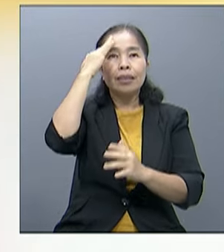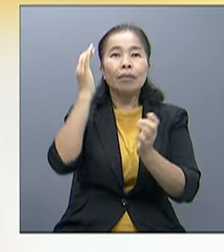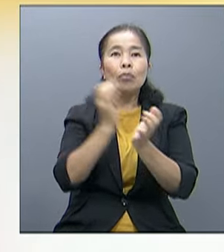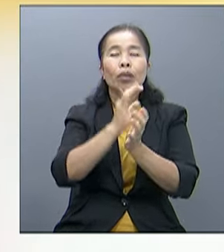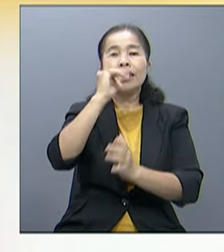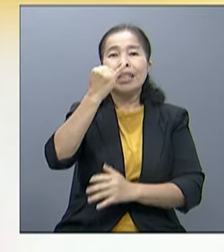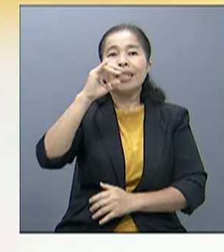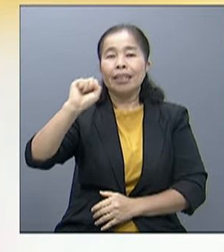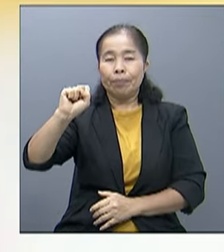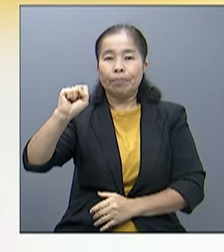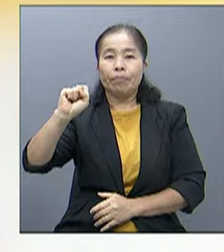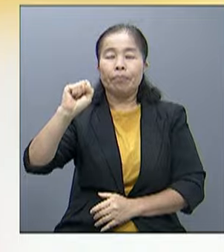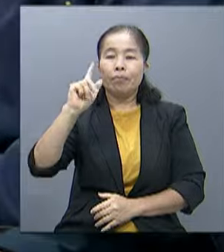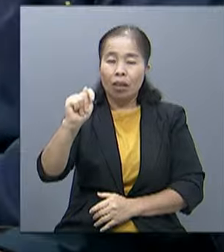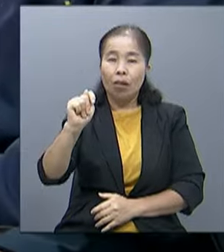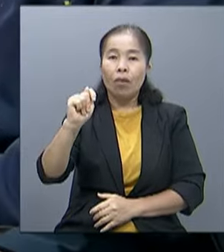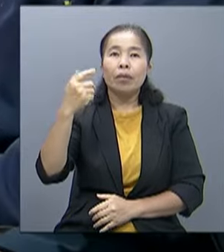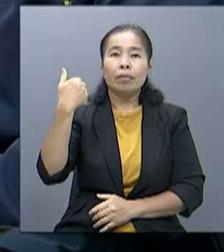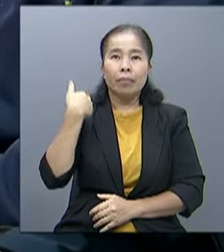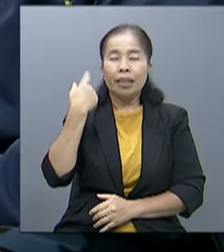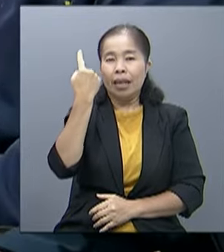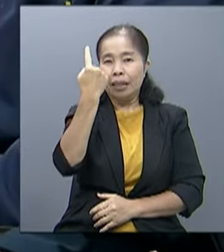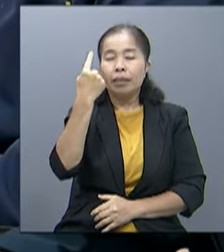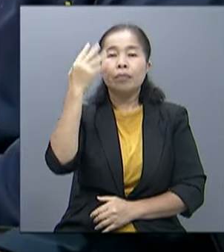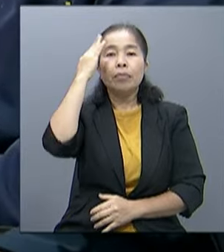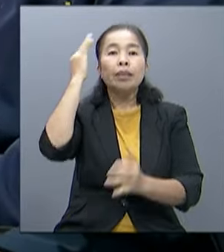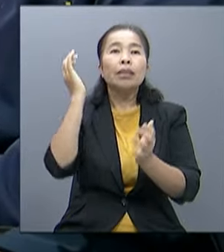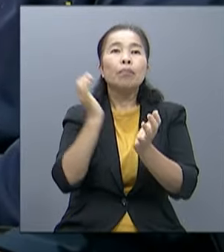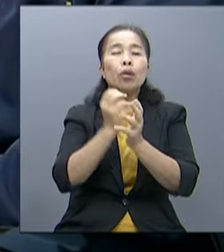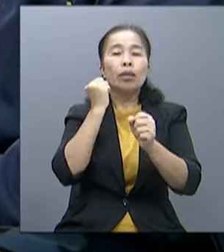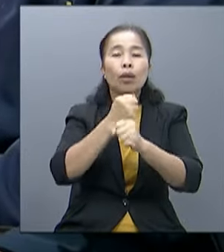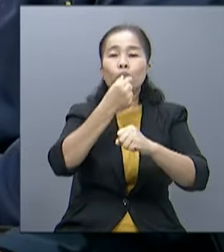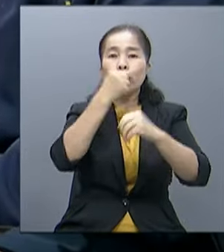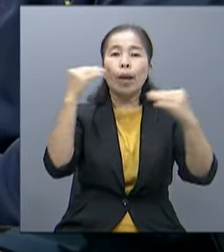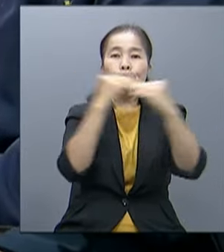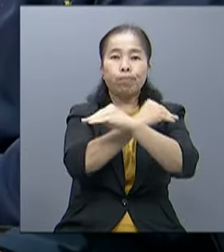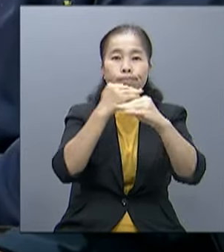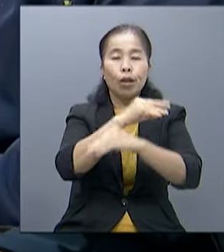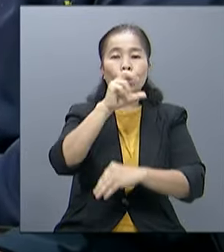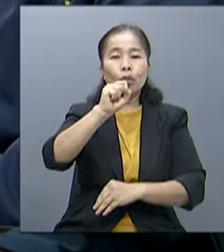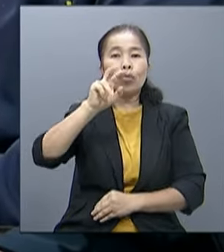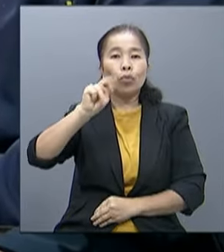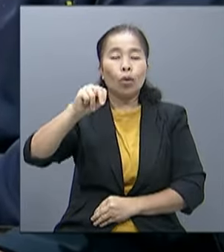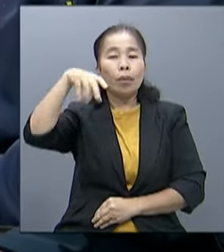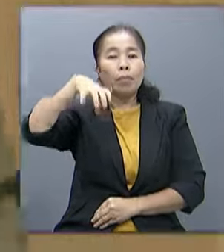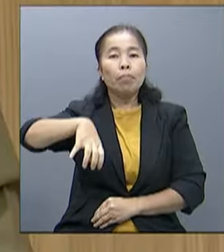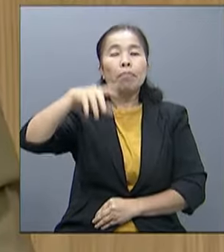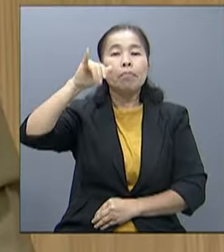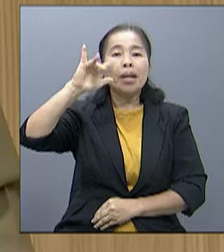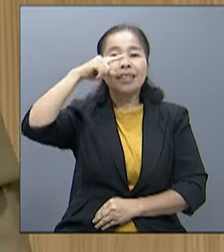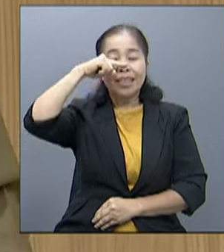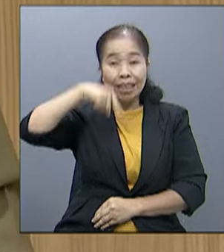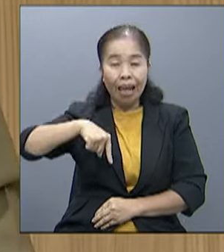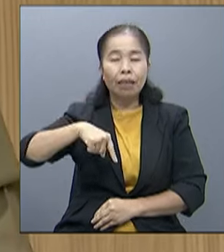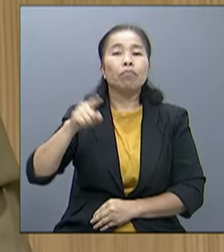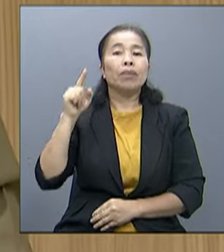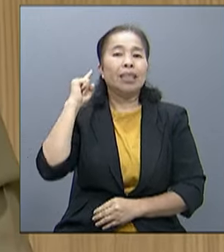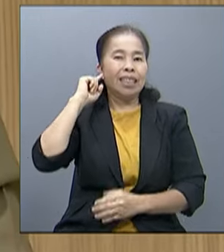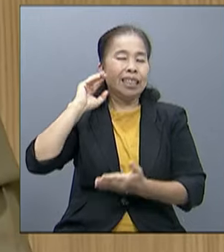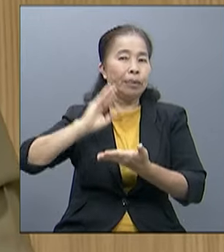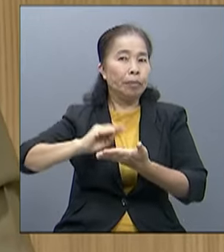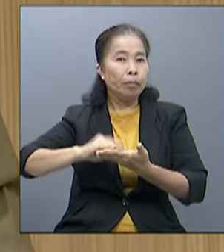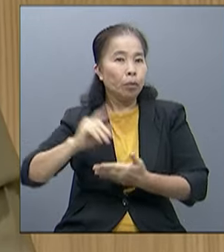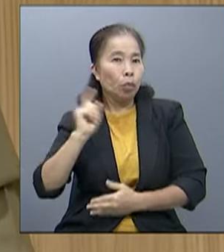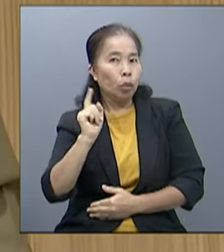ตรีวีรยุทธเพชรรัตน์หรือว่าจ่าแจ็คเป็นตำรวจจราจรสนพญาไทยค่ะซึ่งเป็นคนที่ได้ข้อมูลกลุ่มผู้เสียหายมา